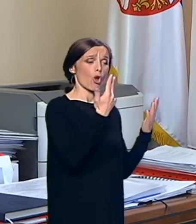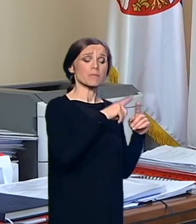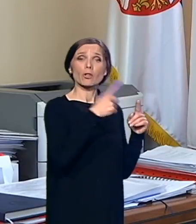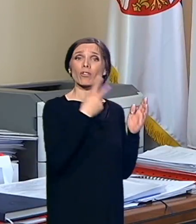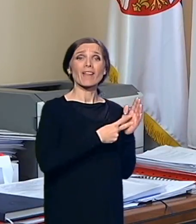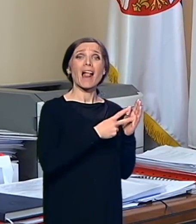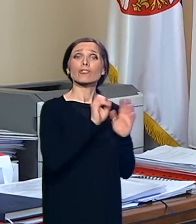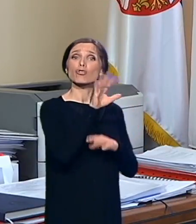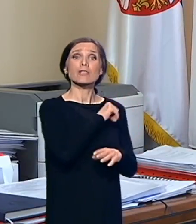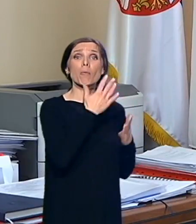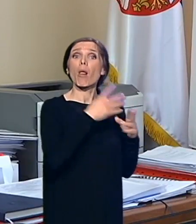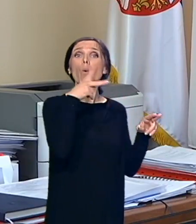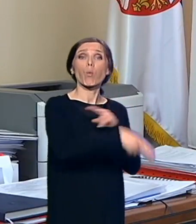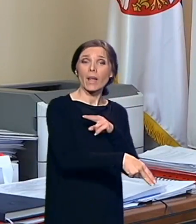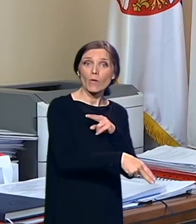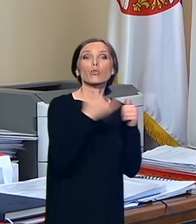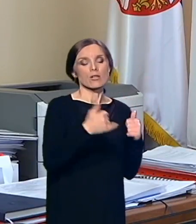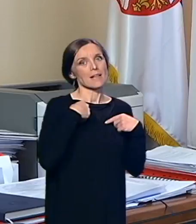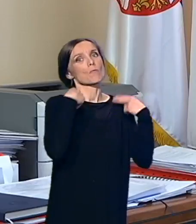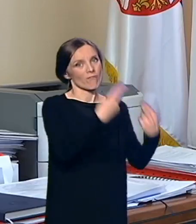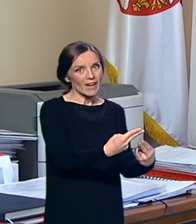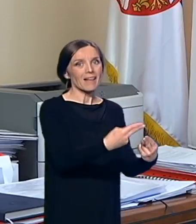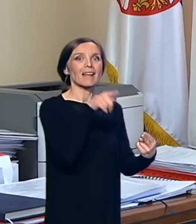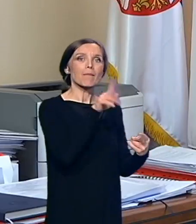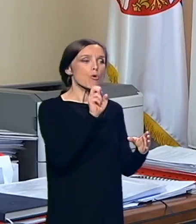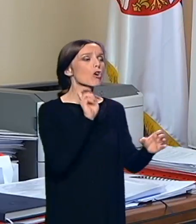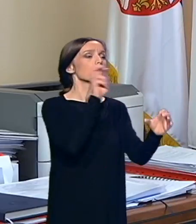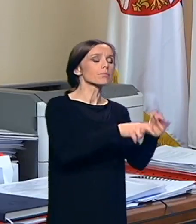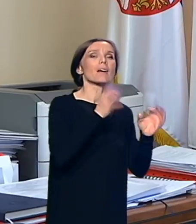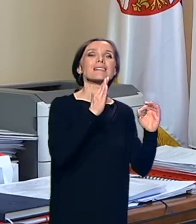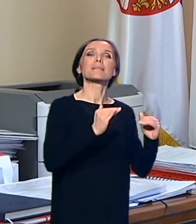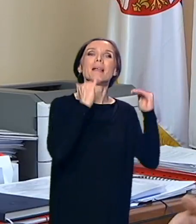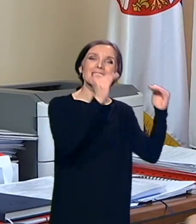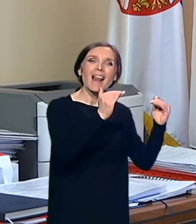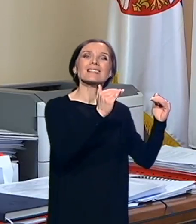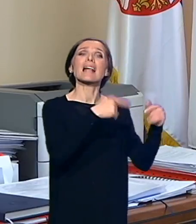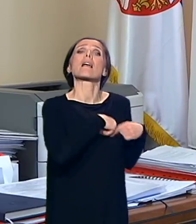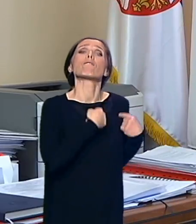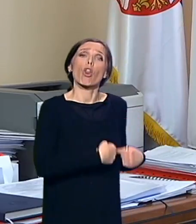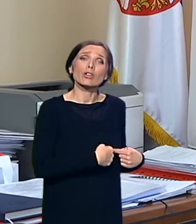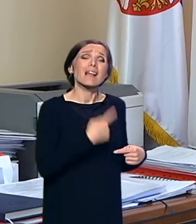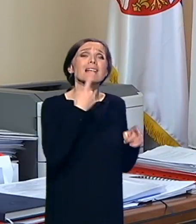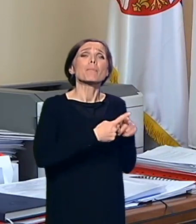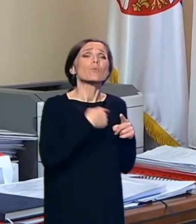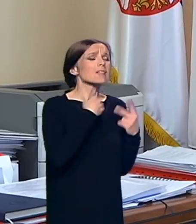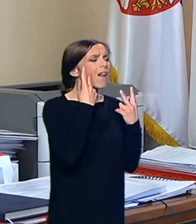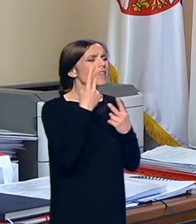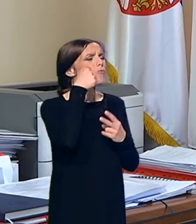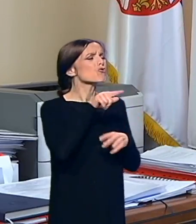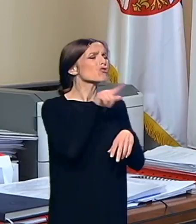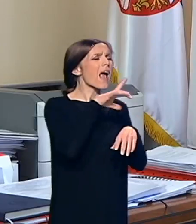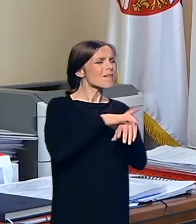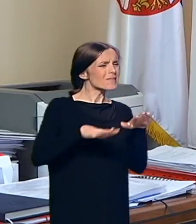2014. godine smo krenuli sa deficitarnim volonterskim specijalizacijama i danas na spisku deficitarnih